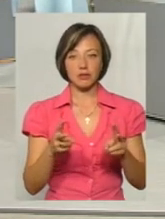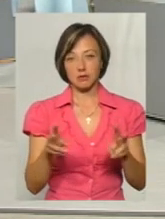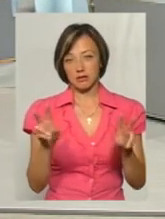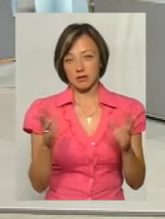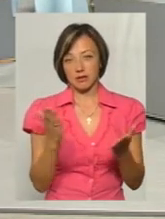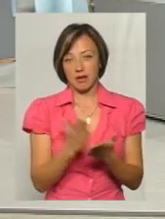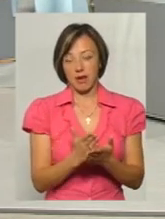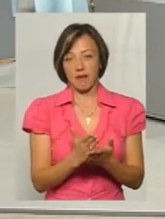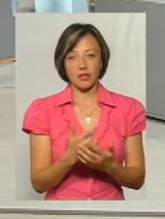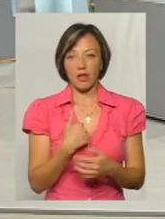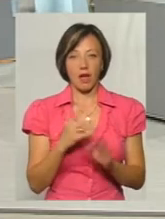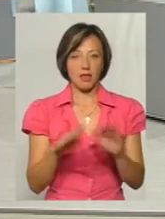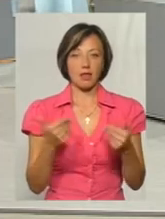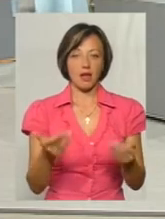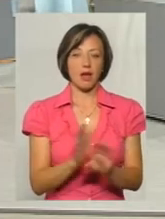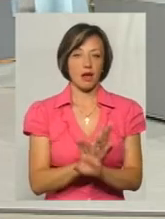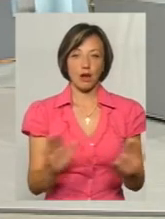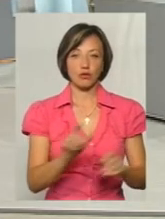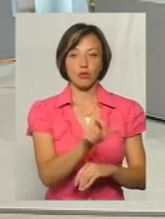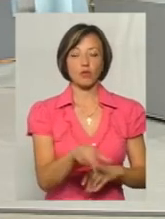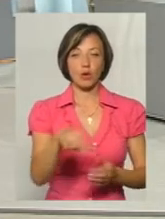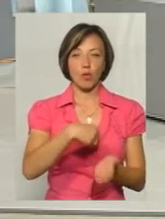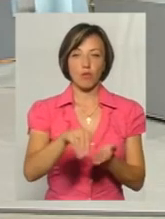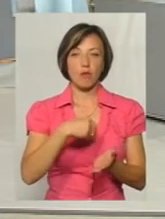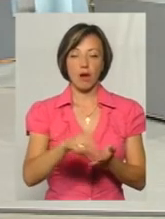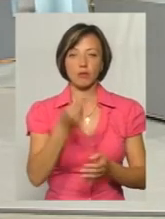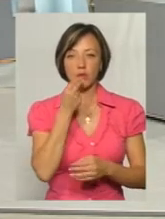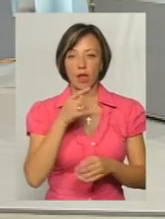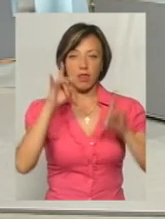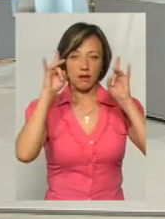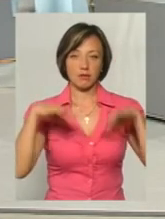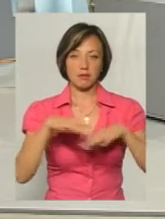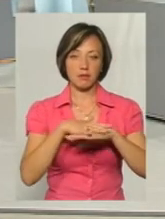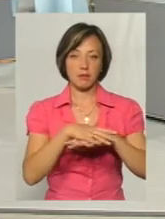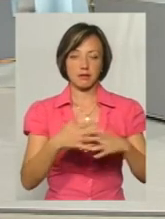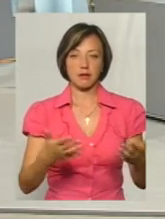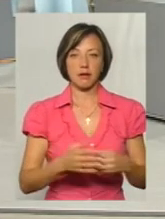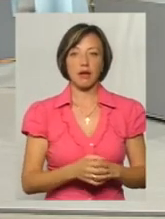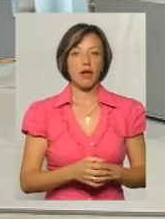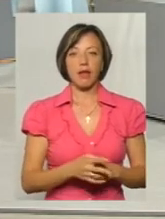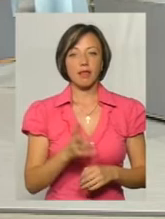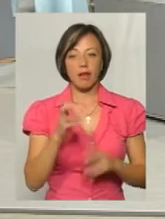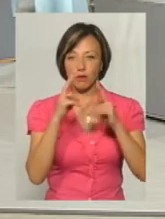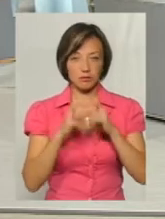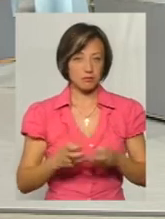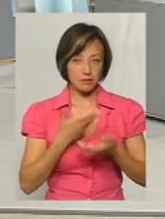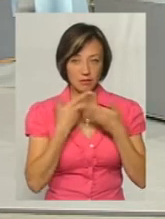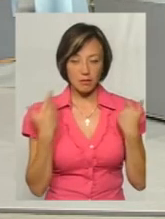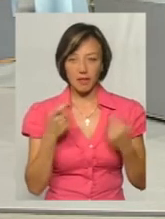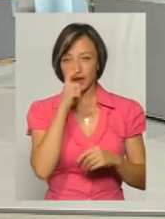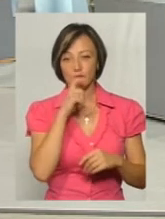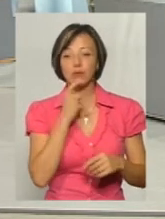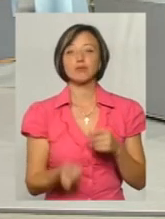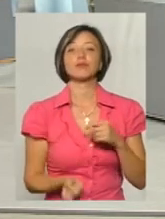явище. І я не раджу громадянам купляти продукцію на стихійних ринках. Вона недосліджена, вона